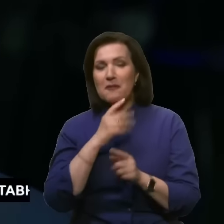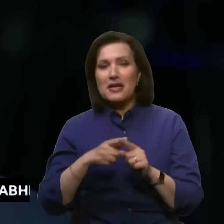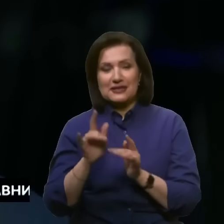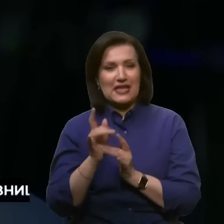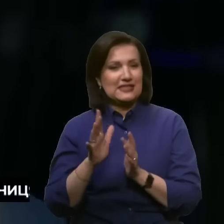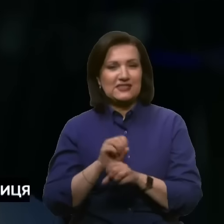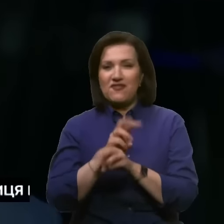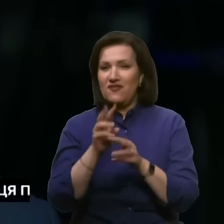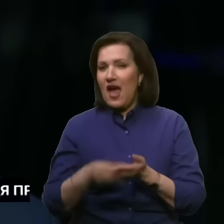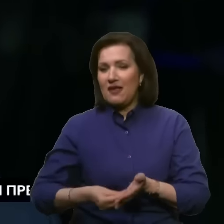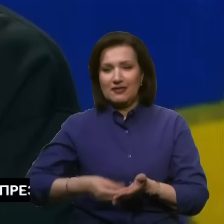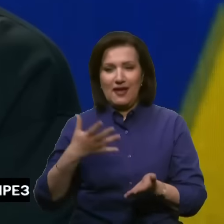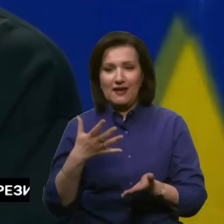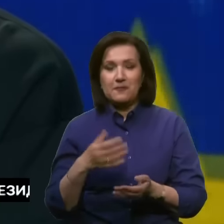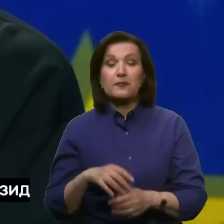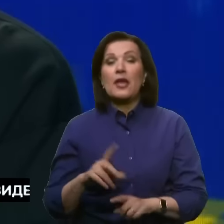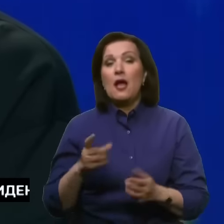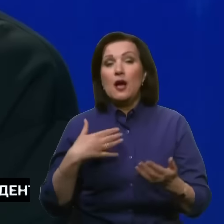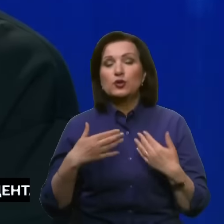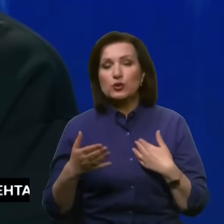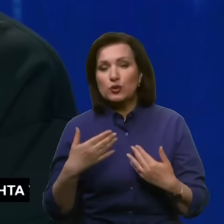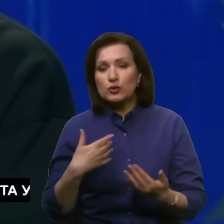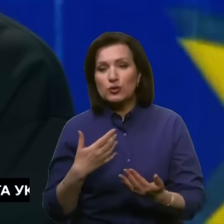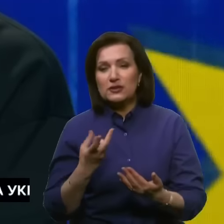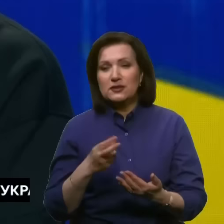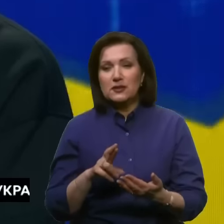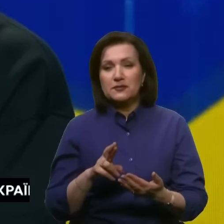це святе. А що стосується